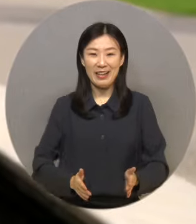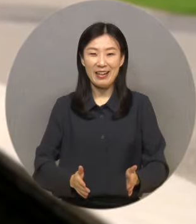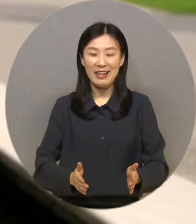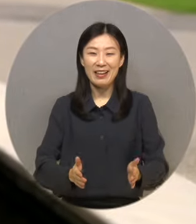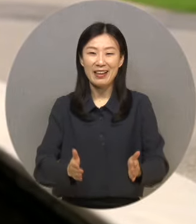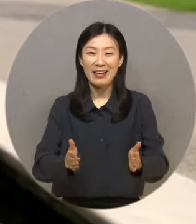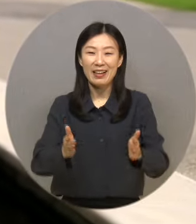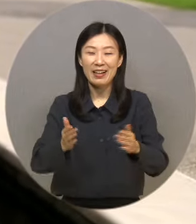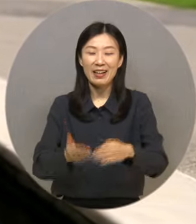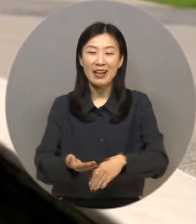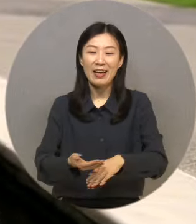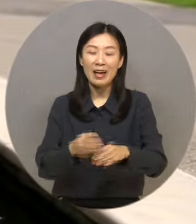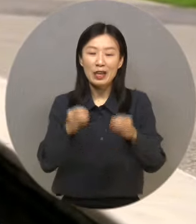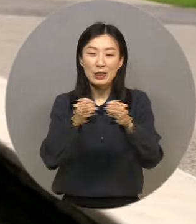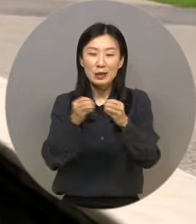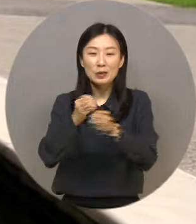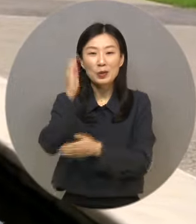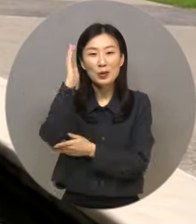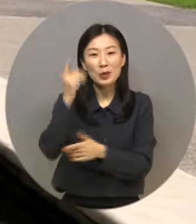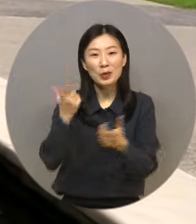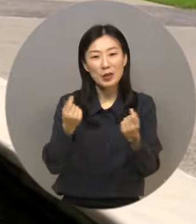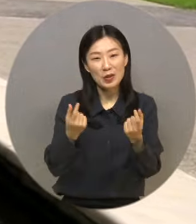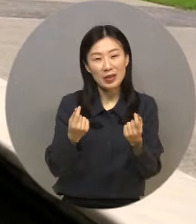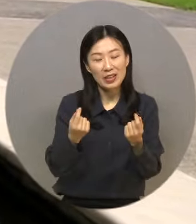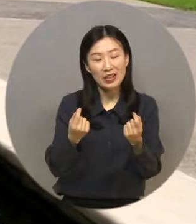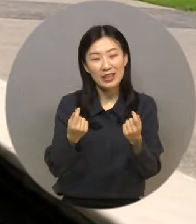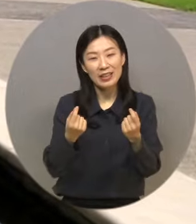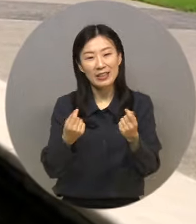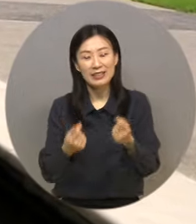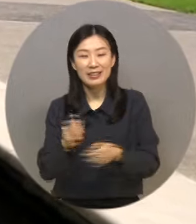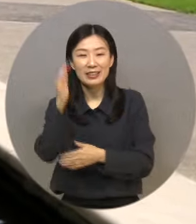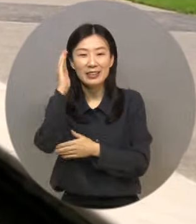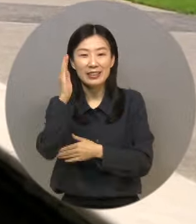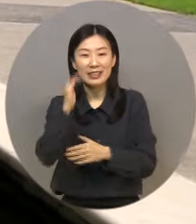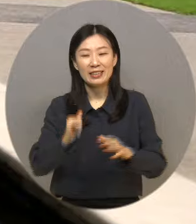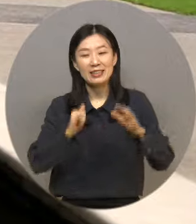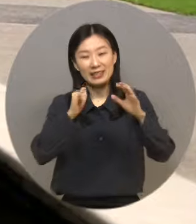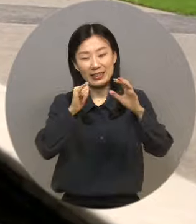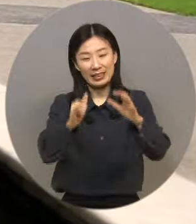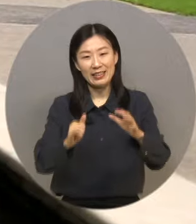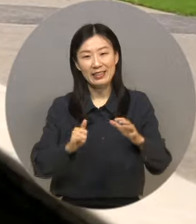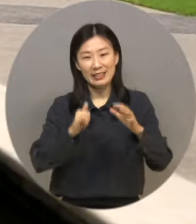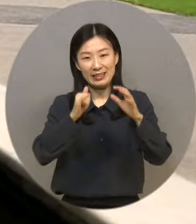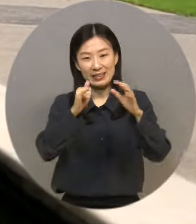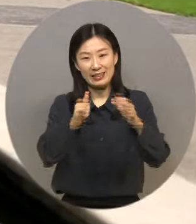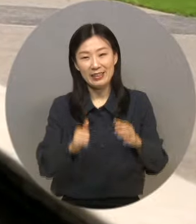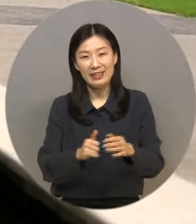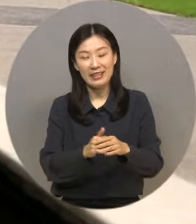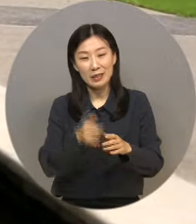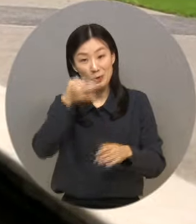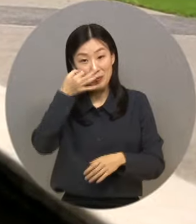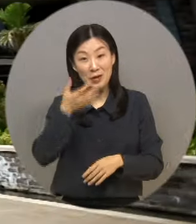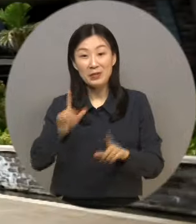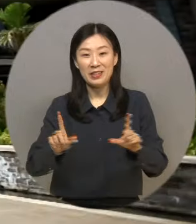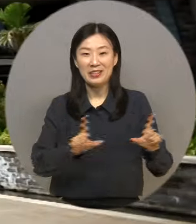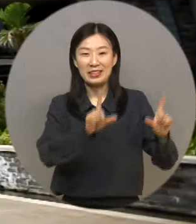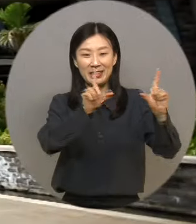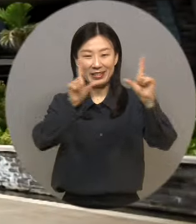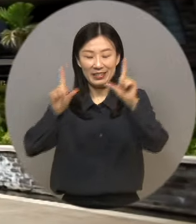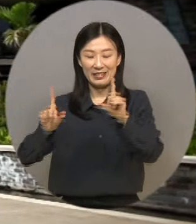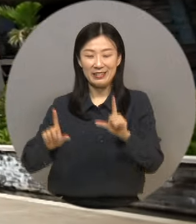같은 한편의 얘기들은 세상에 부리명 쌀지 자신에게